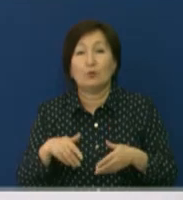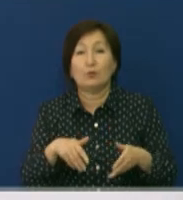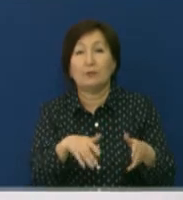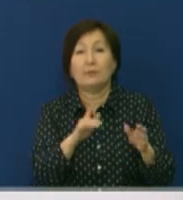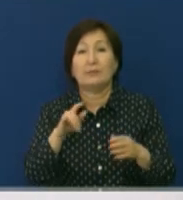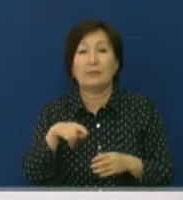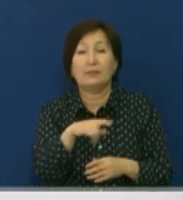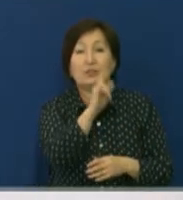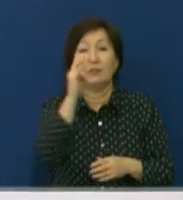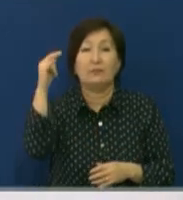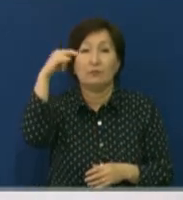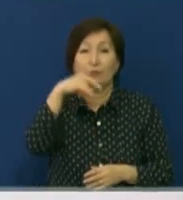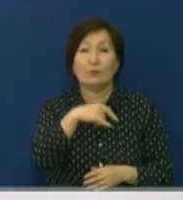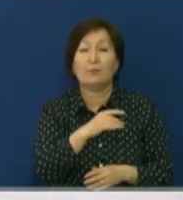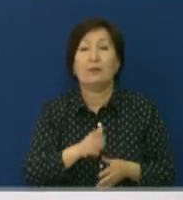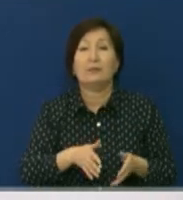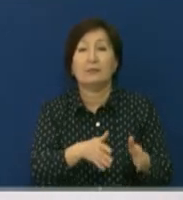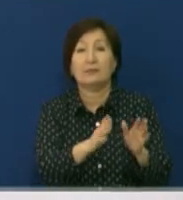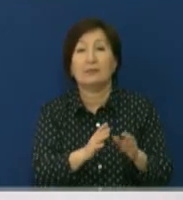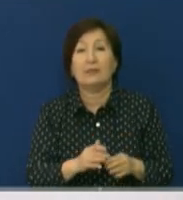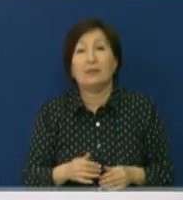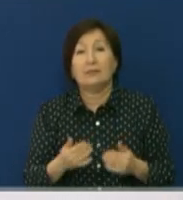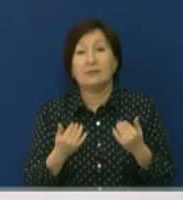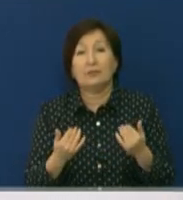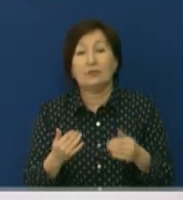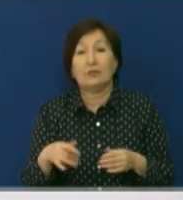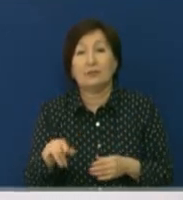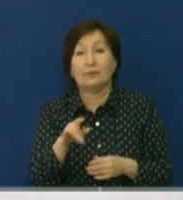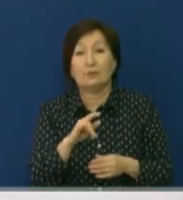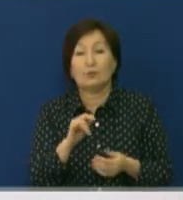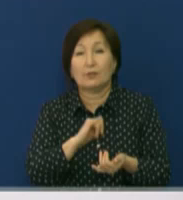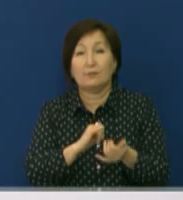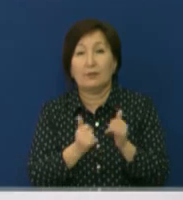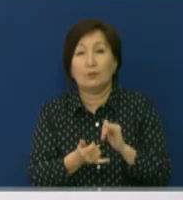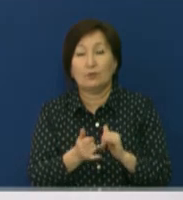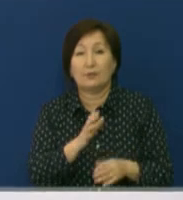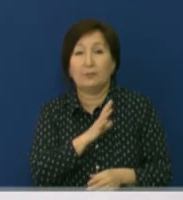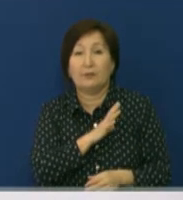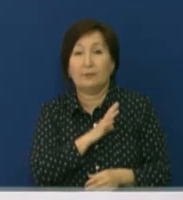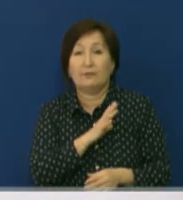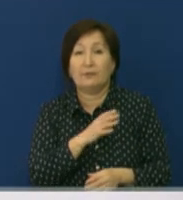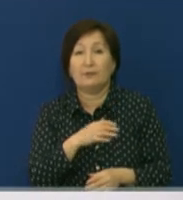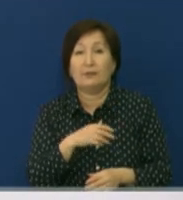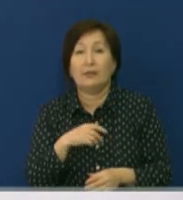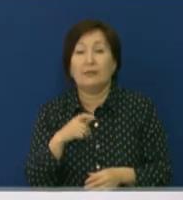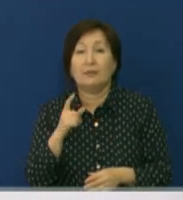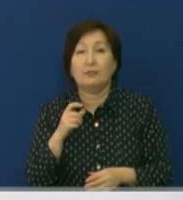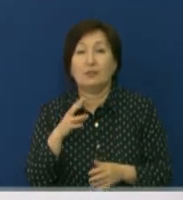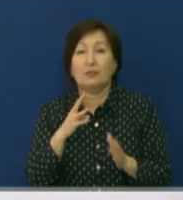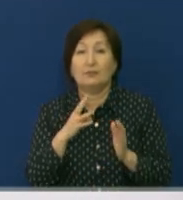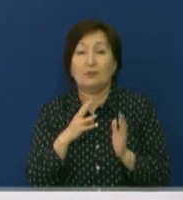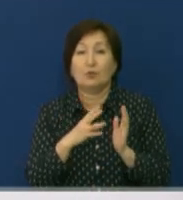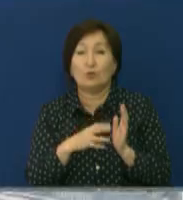отметим что такие масштабной работы в воздушной гавани усть-каменогорска в последний раз были проведены в 1996